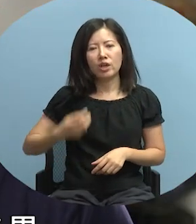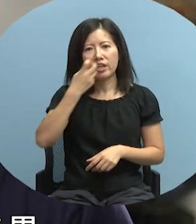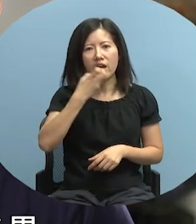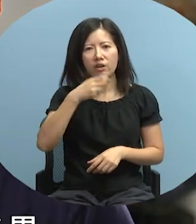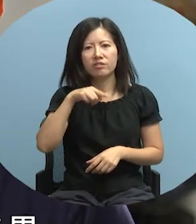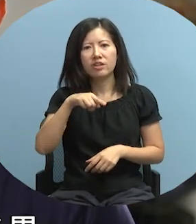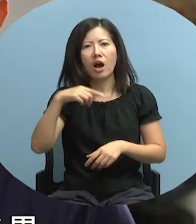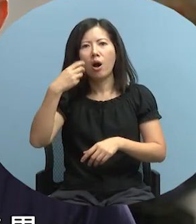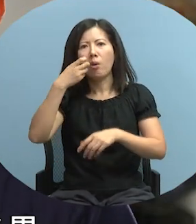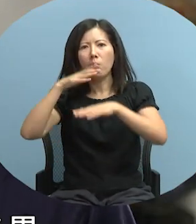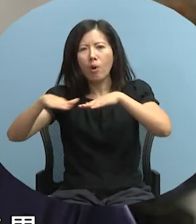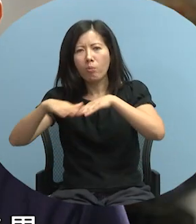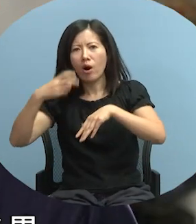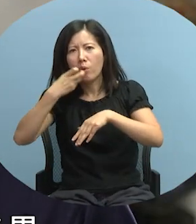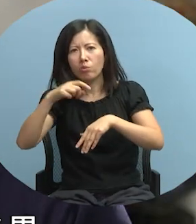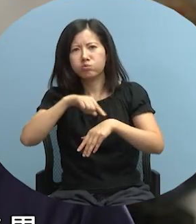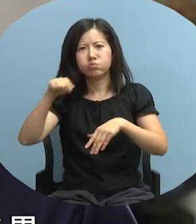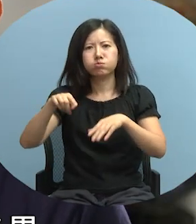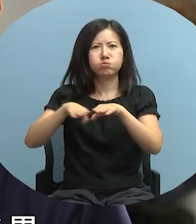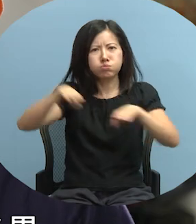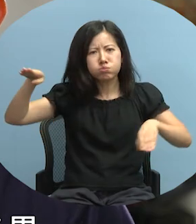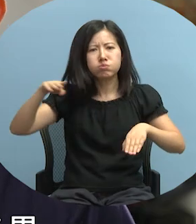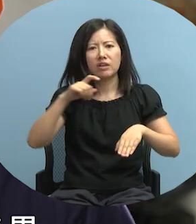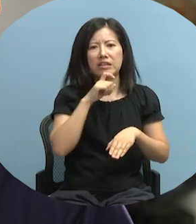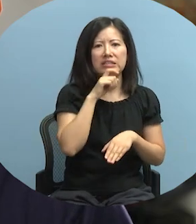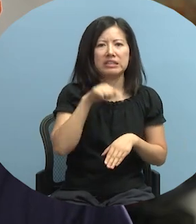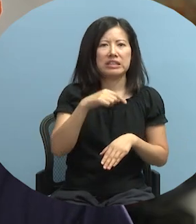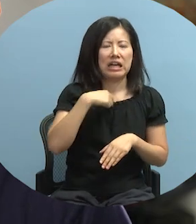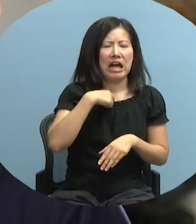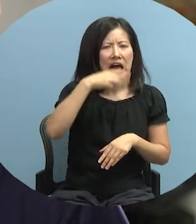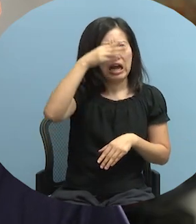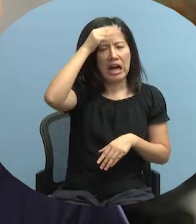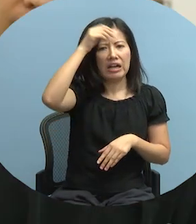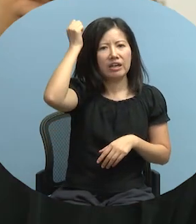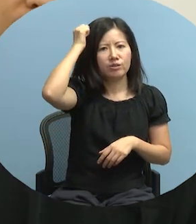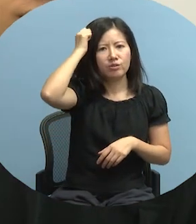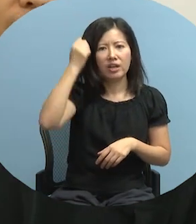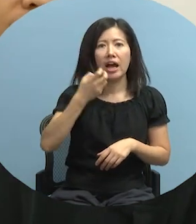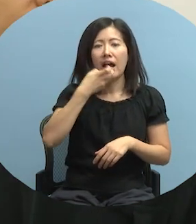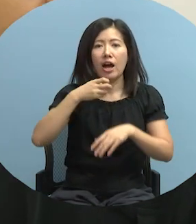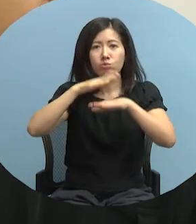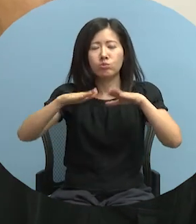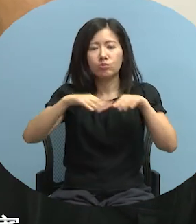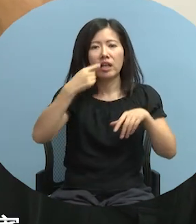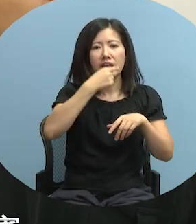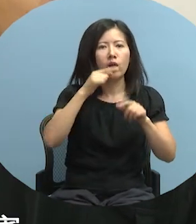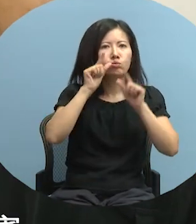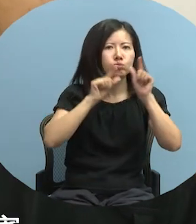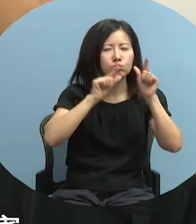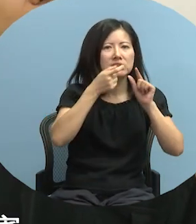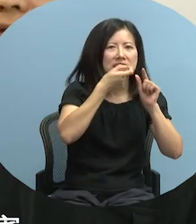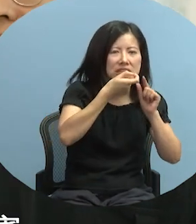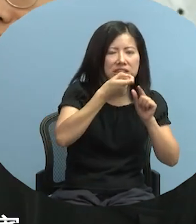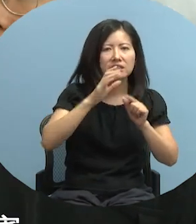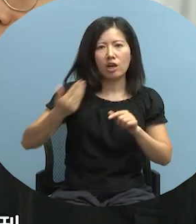呢，会或多或少会跟普通话里面会有比较大的一些差异，这块是我学习中的一个难点。可能普通话讲话的时候，嘴巴的肌肉